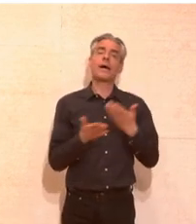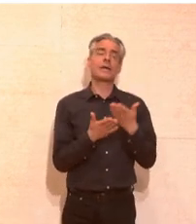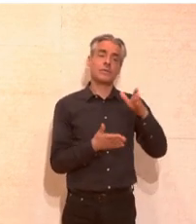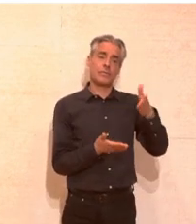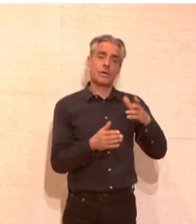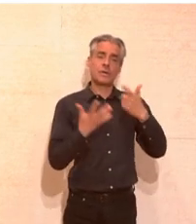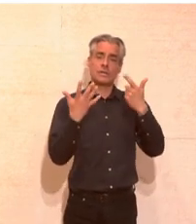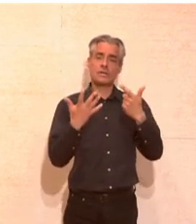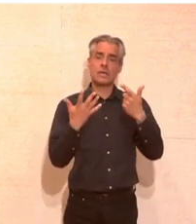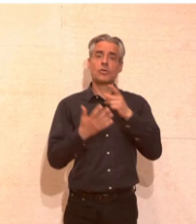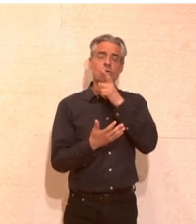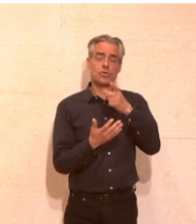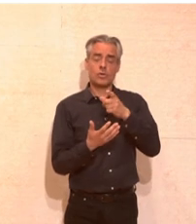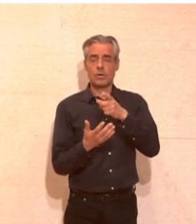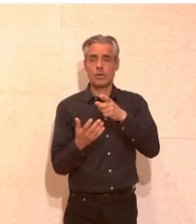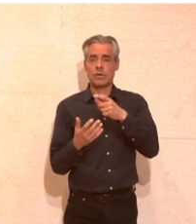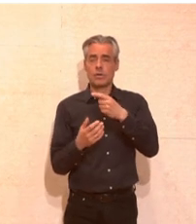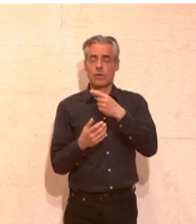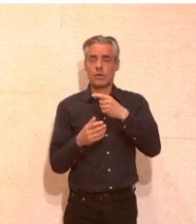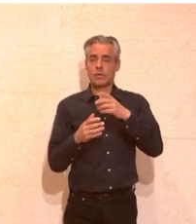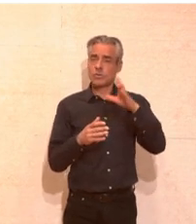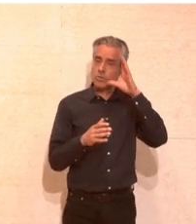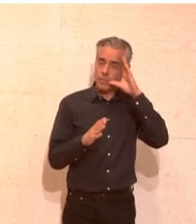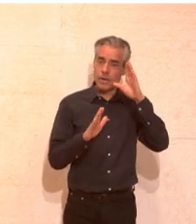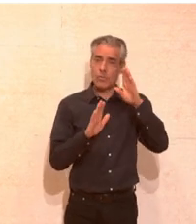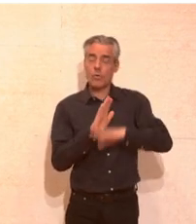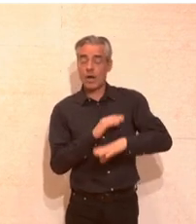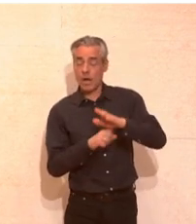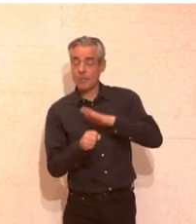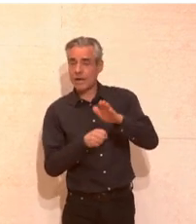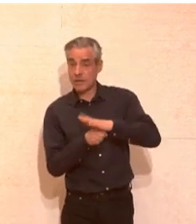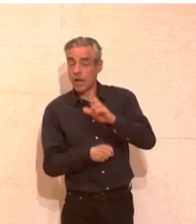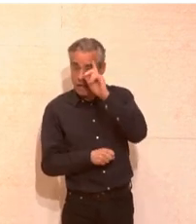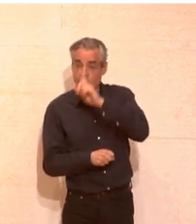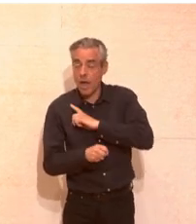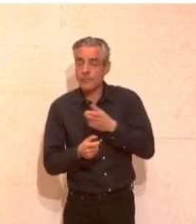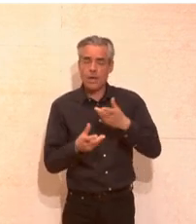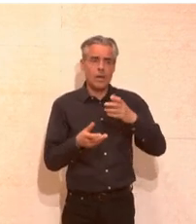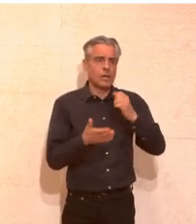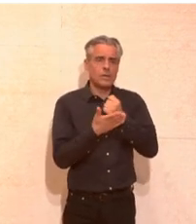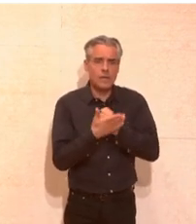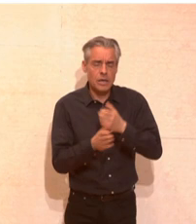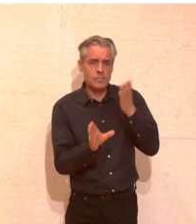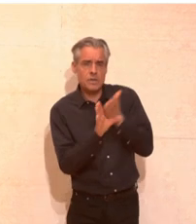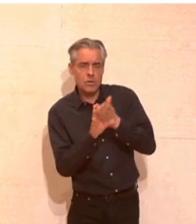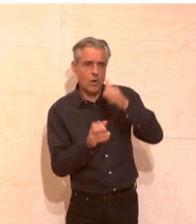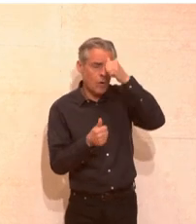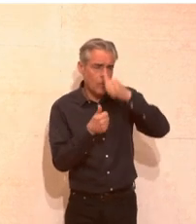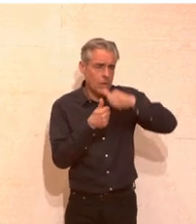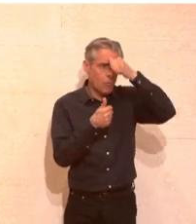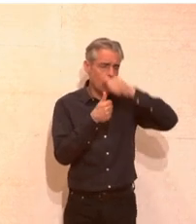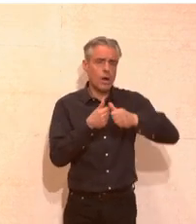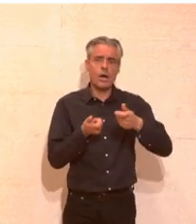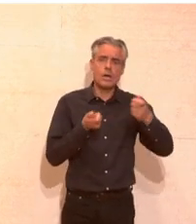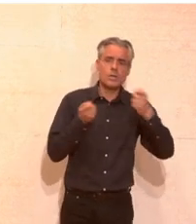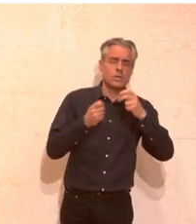sur 7 jours des jeunes, eh bien ça altère les tests de vigilance, tout ce qui est tests psychométriques, la mémoire, la vitesse de